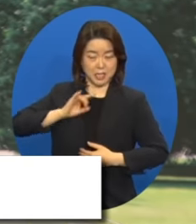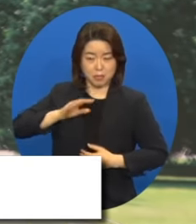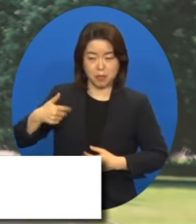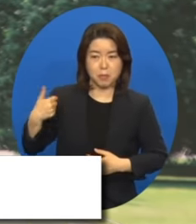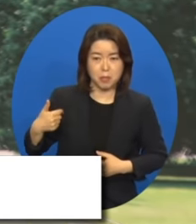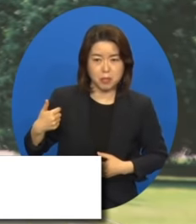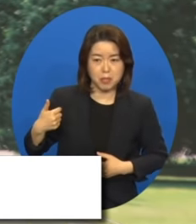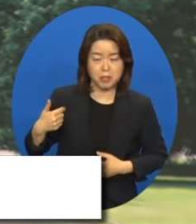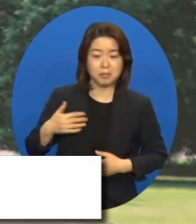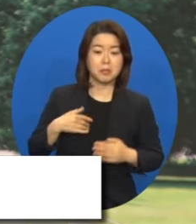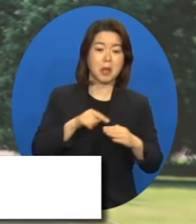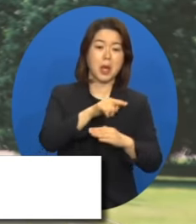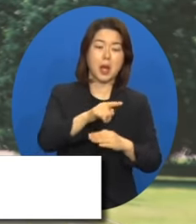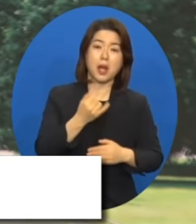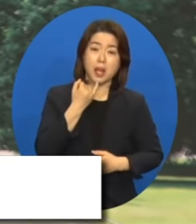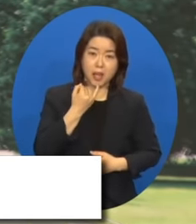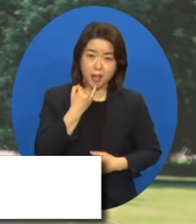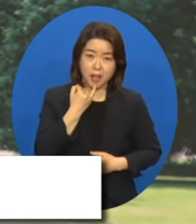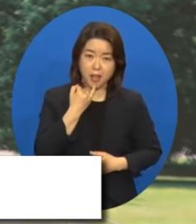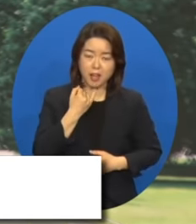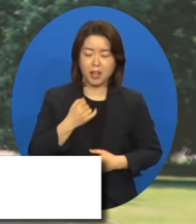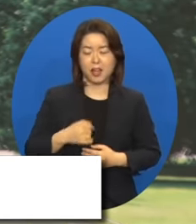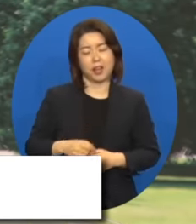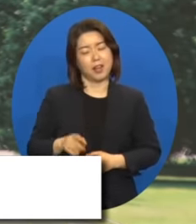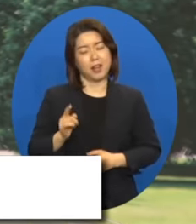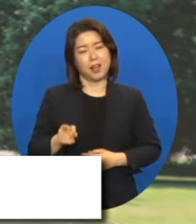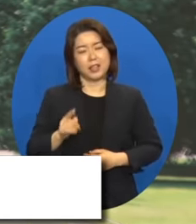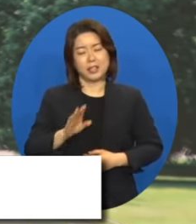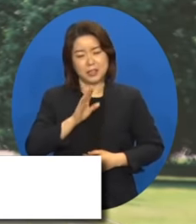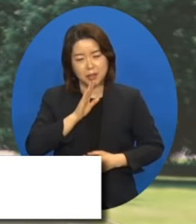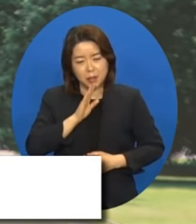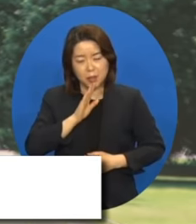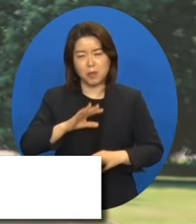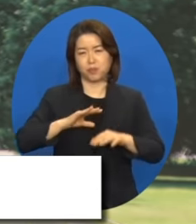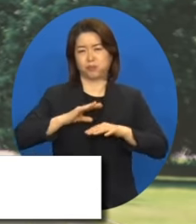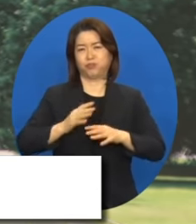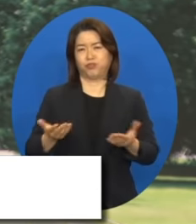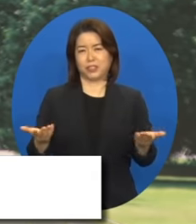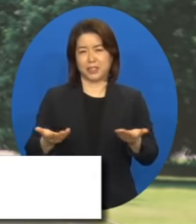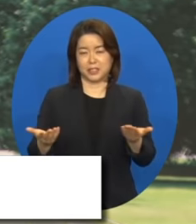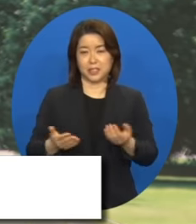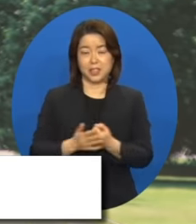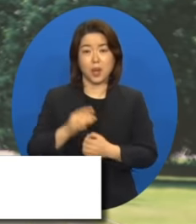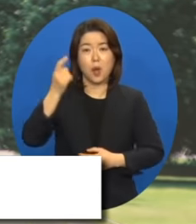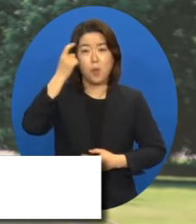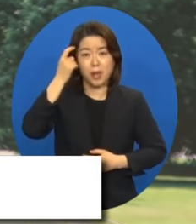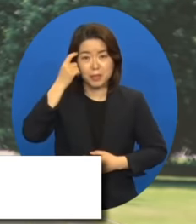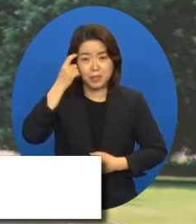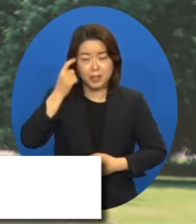겁니까? 이게 정말 무서운 것입니다. 왜 무서운지요?